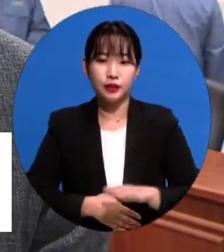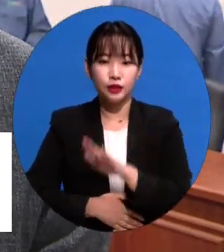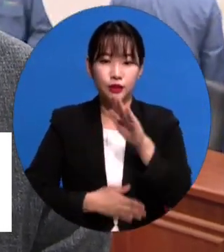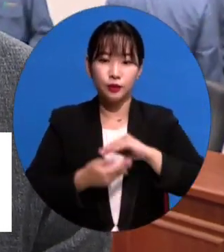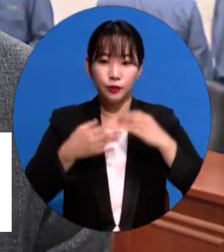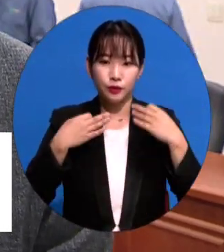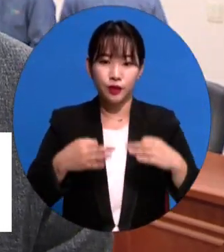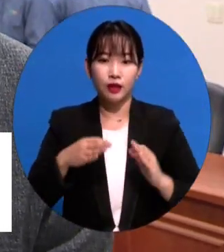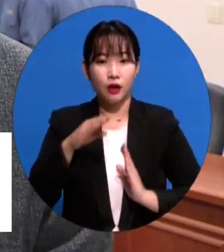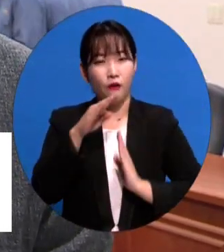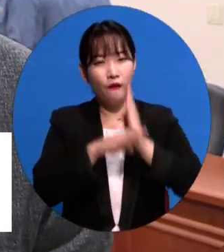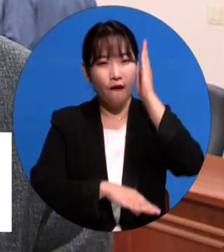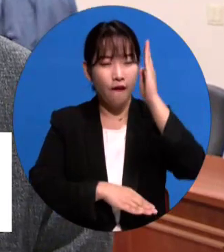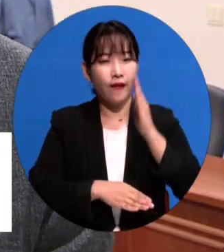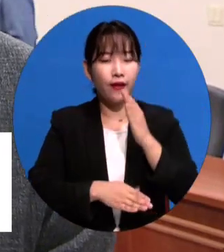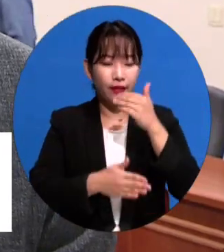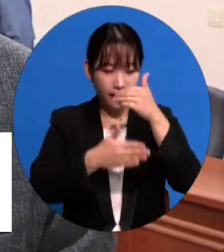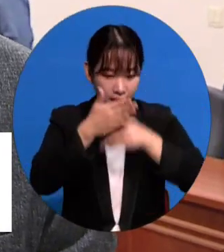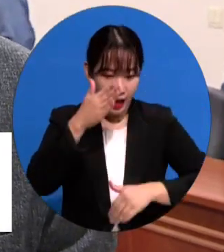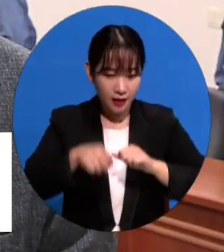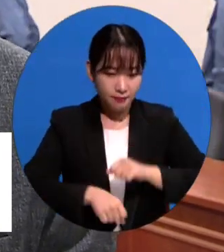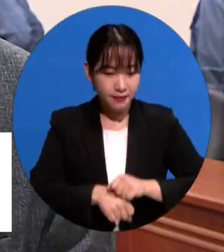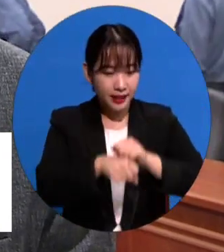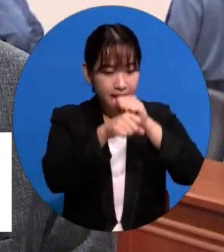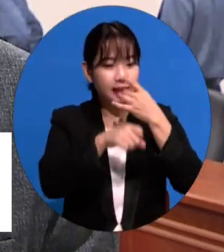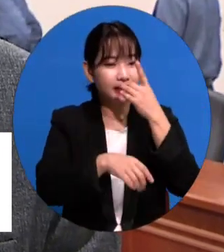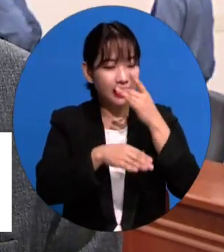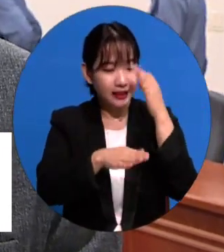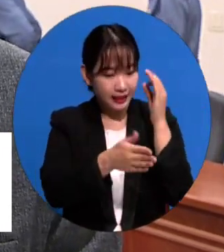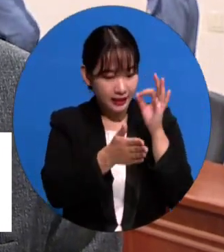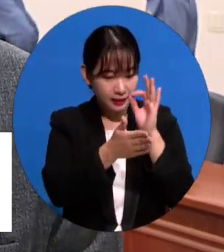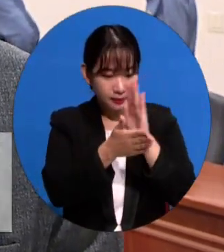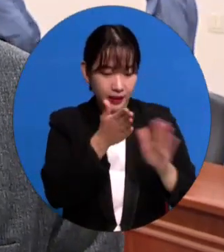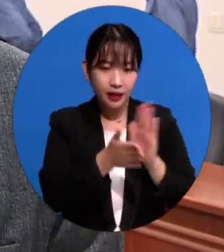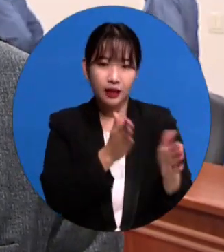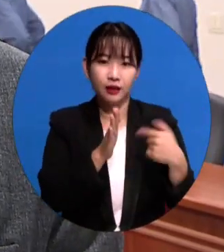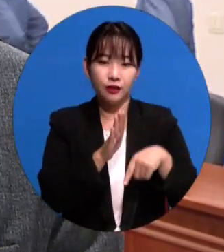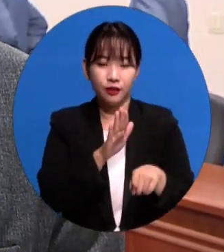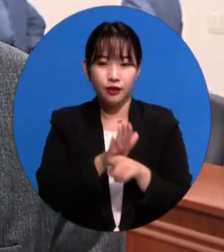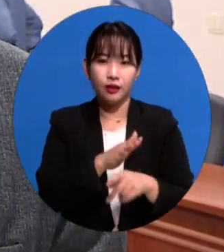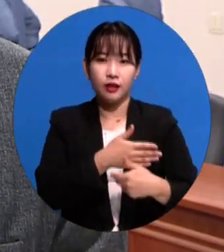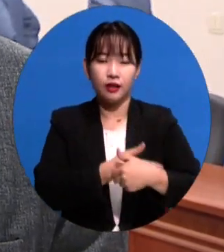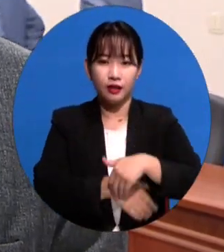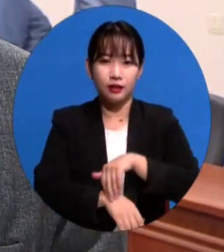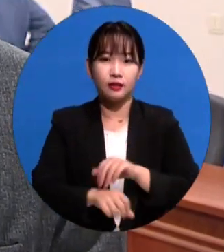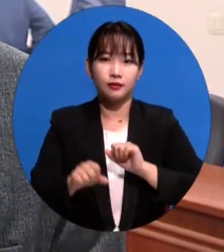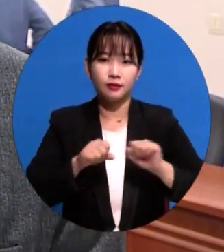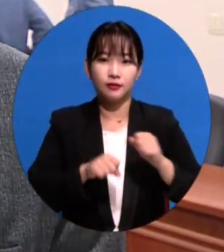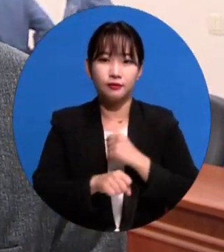농협은 넘쳐나는 쌀 재고 소진을 위해 쌀 소비 촉진 캠페인을 적극적으로 전개하고 있습니다.